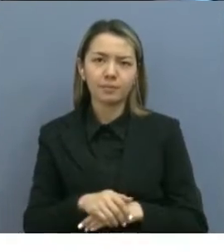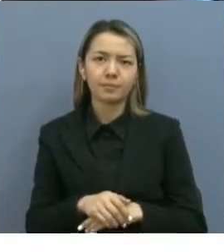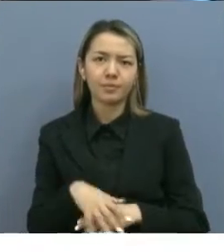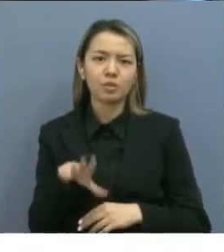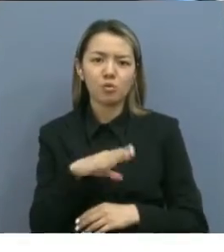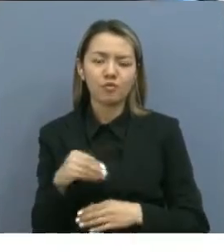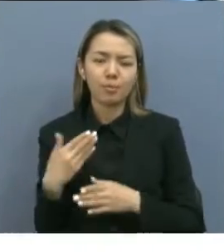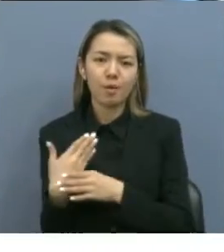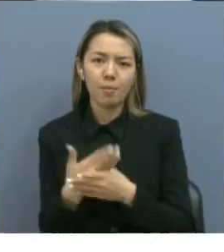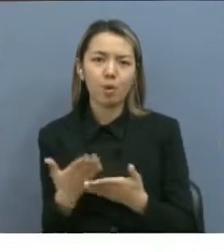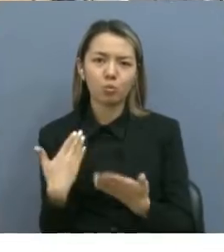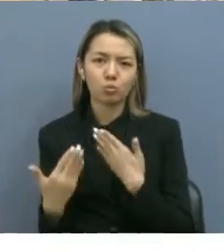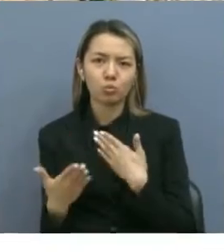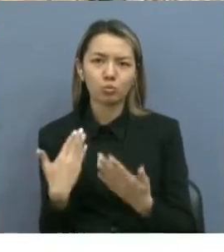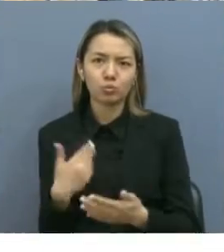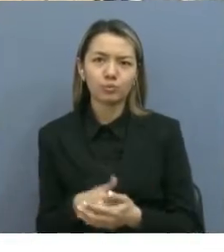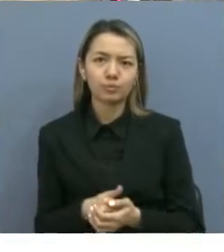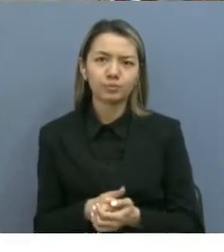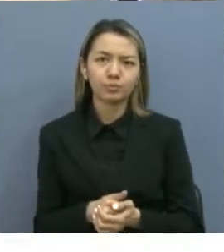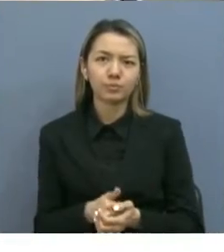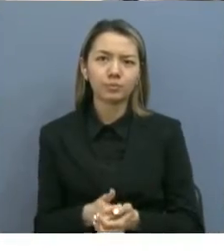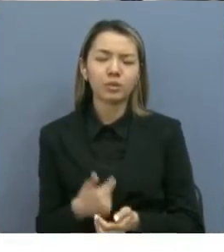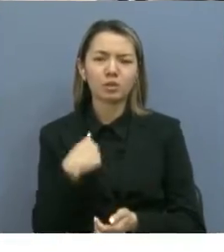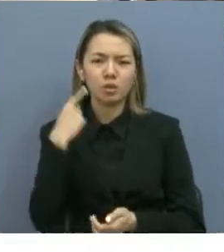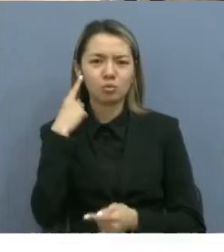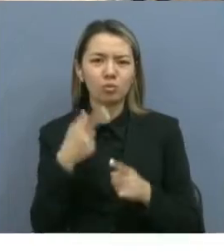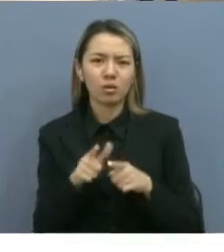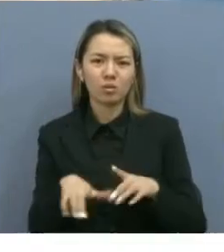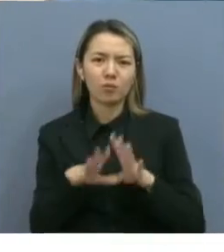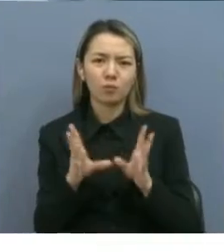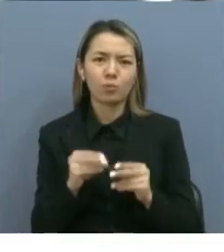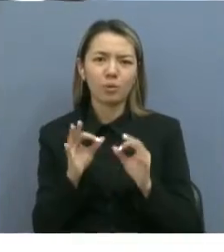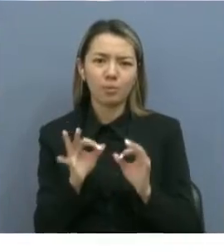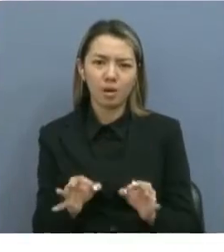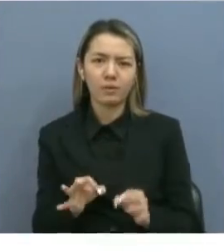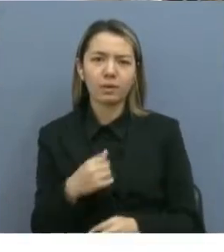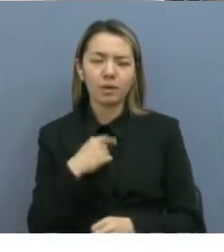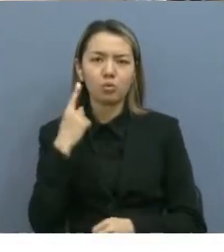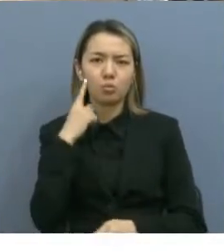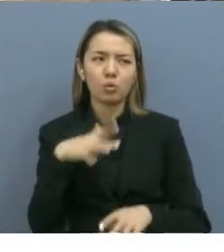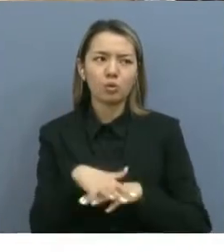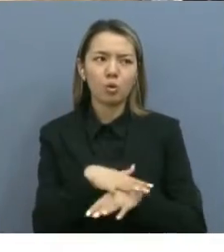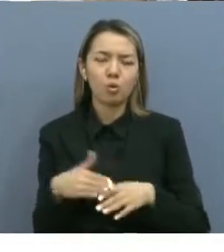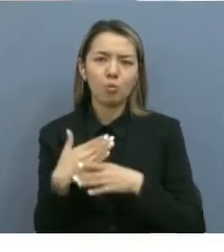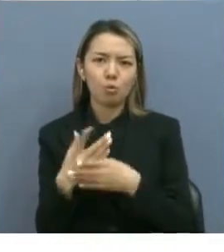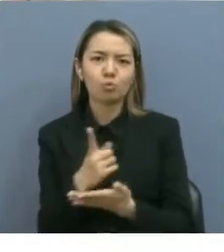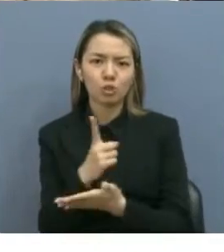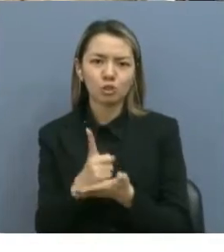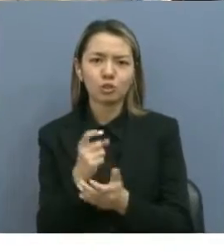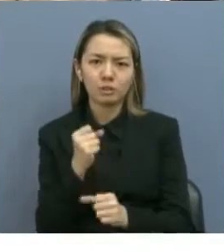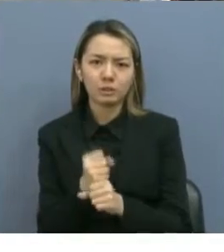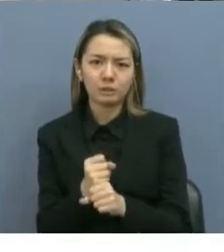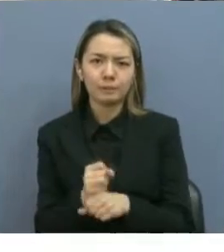чтобы все помогали друг другу. Негізі дұрыс деп ойлаймыз, осындай қиын жағдайда халқы көмектесу керек қой.